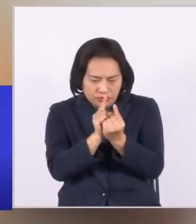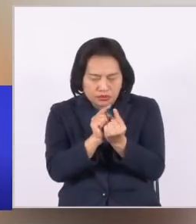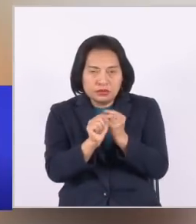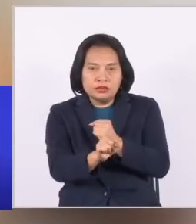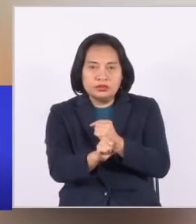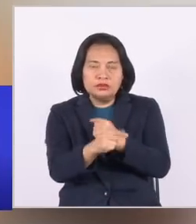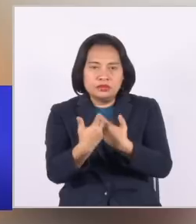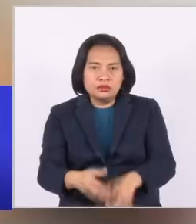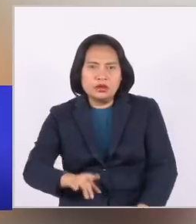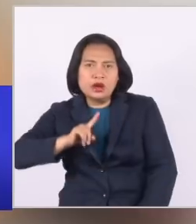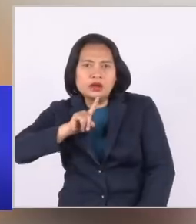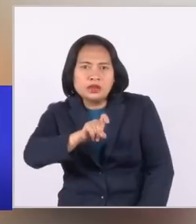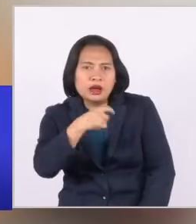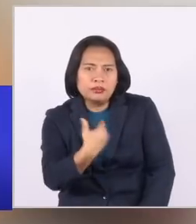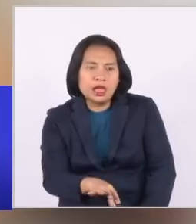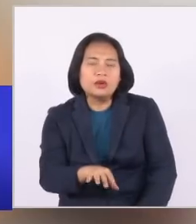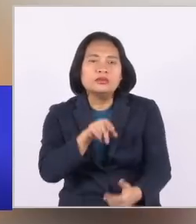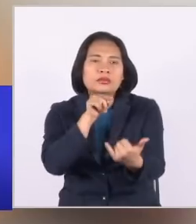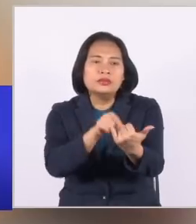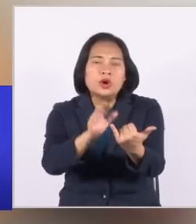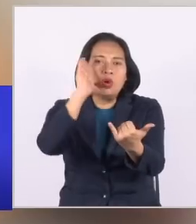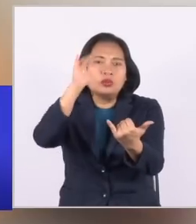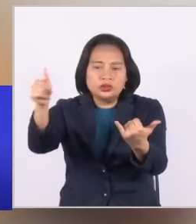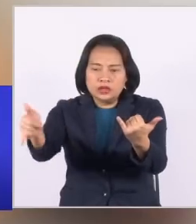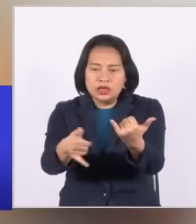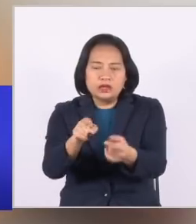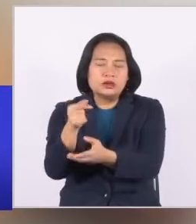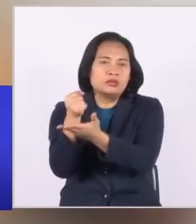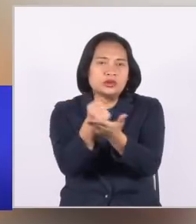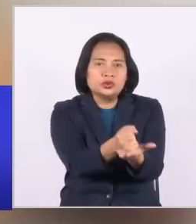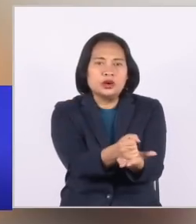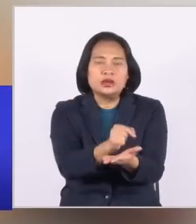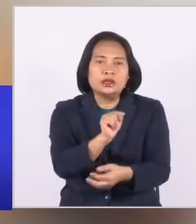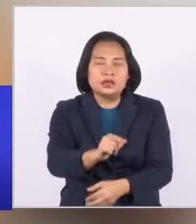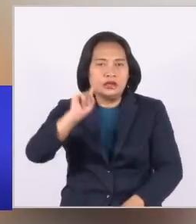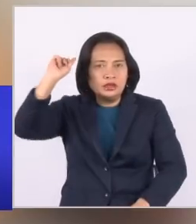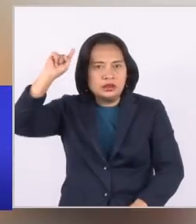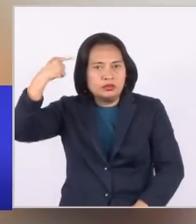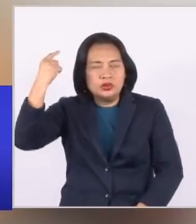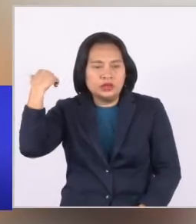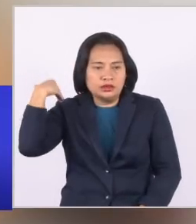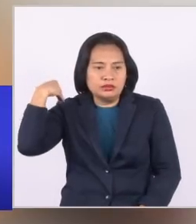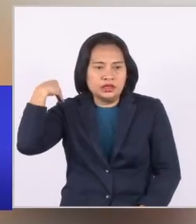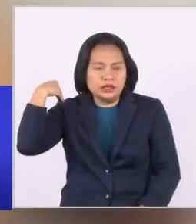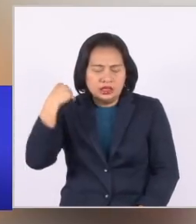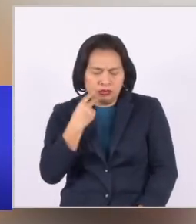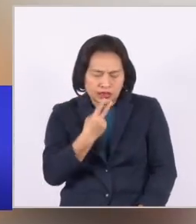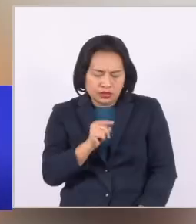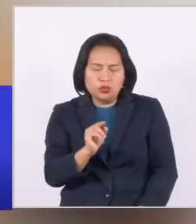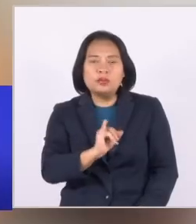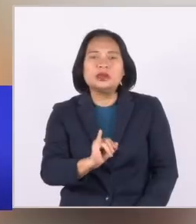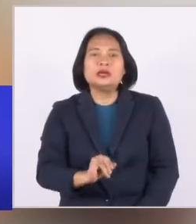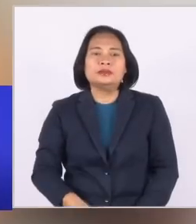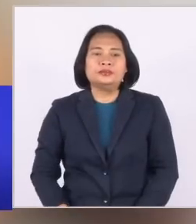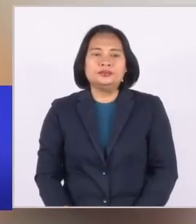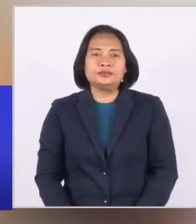ข้าไปถามแล้วก็ให้ผู้ชายที่ขายไอติมมาช่วยด้วยเพราะแถวนั้นก็มีผู้หญิงอยู่ด้วยเดี๋ยวจะดูไม่งามนะคะก็เลยเป็นว่